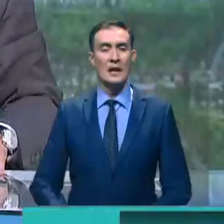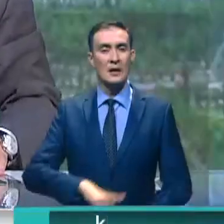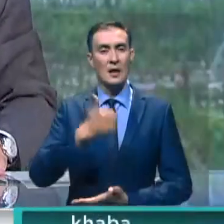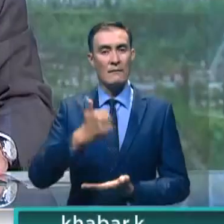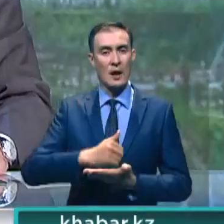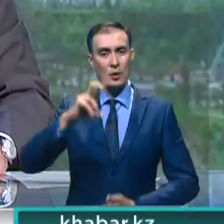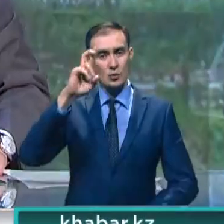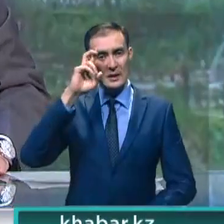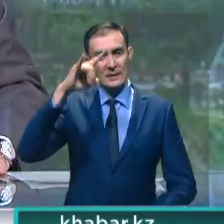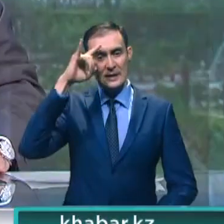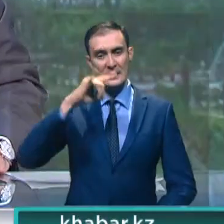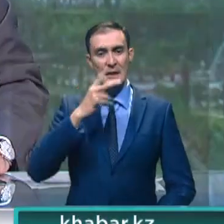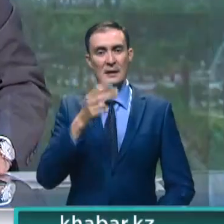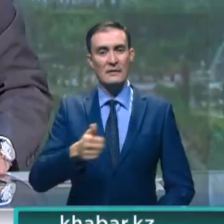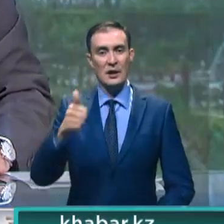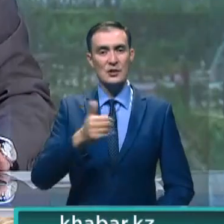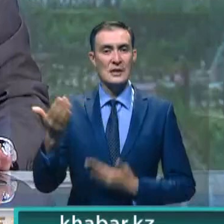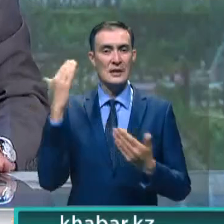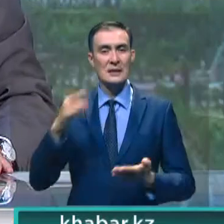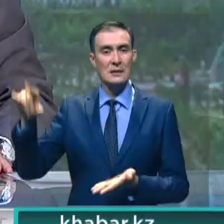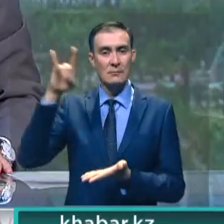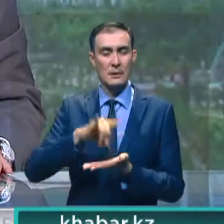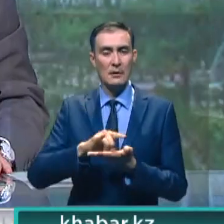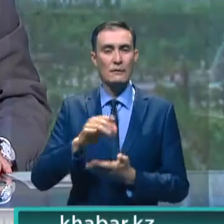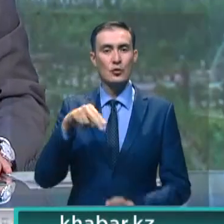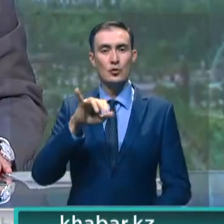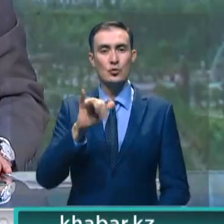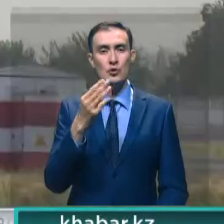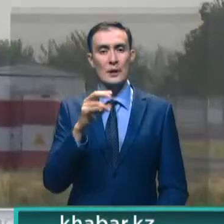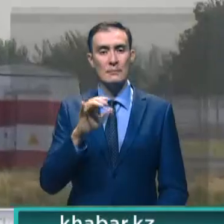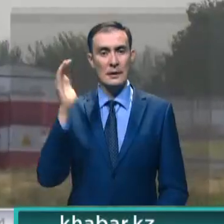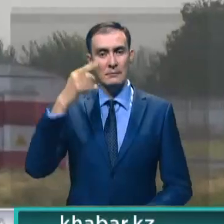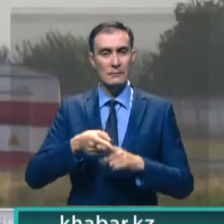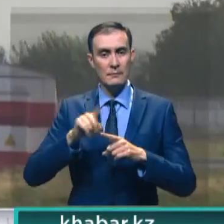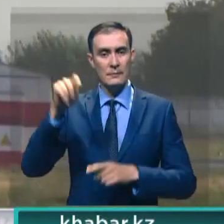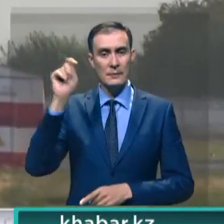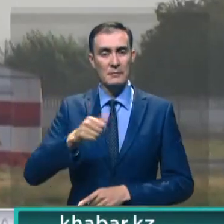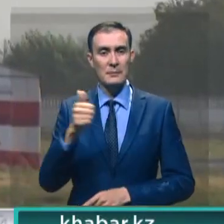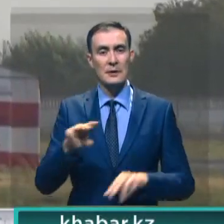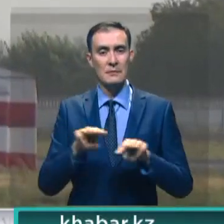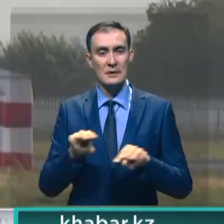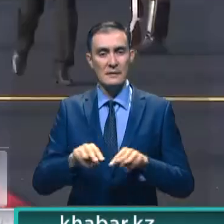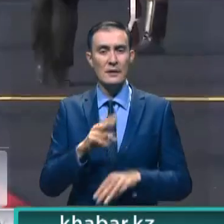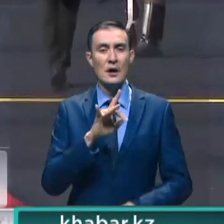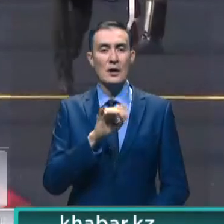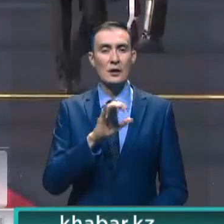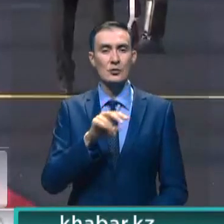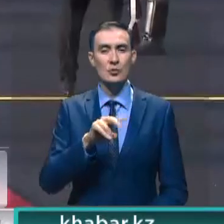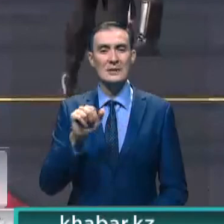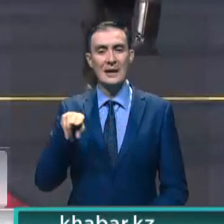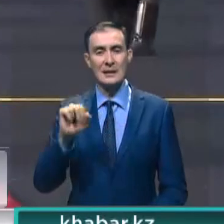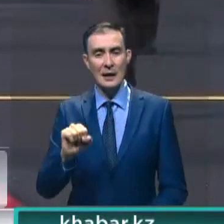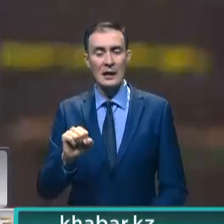Президент Казахстана 2 часа назад прибыл в Душанбе. Встречать казахстанского лидера приехал премьер-министр страны Кахир